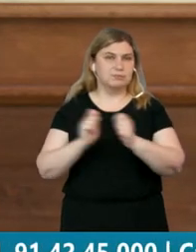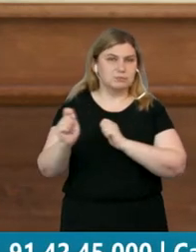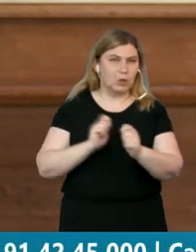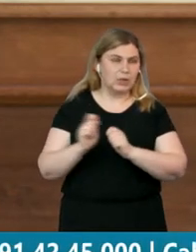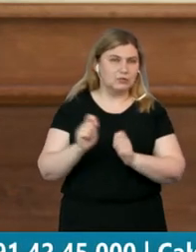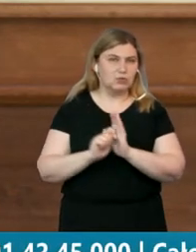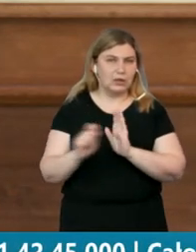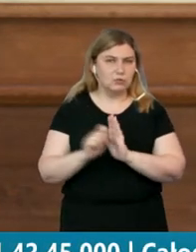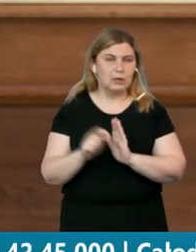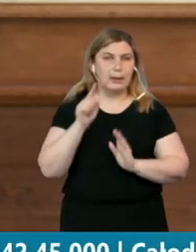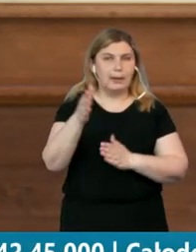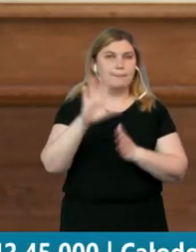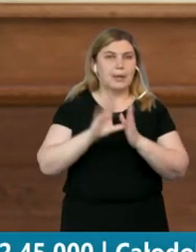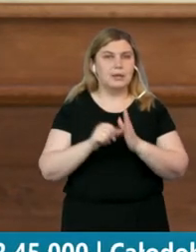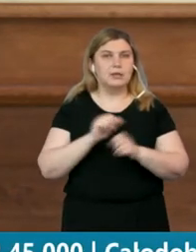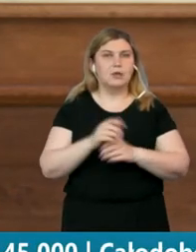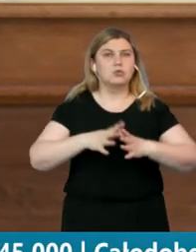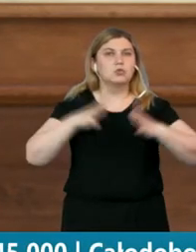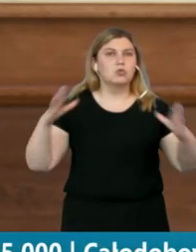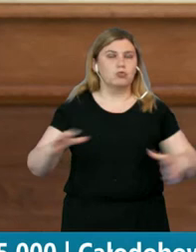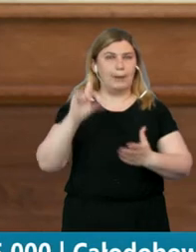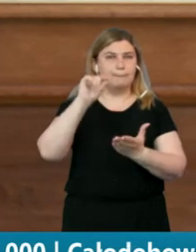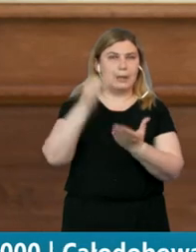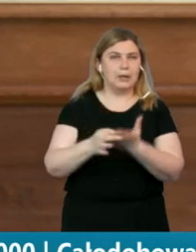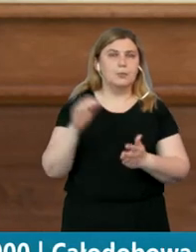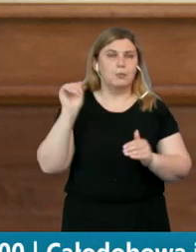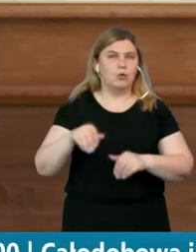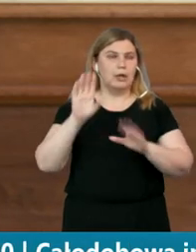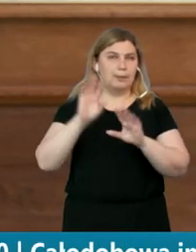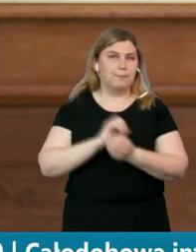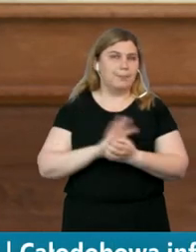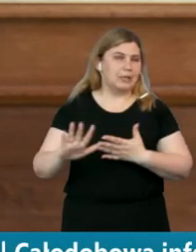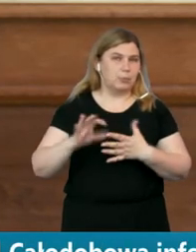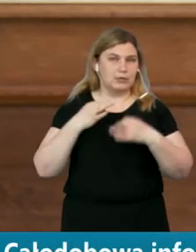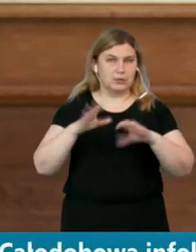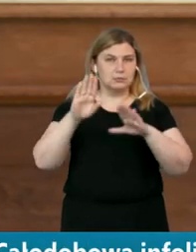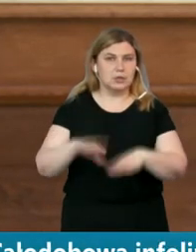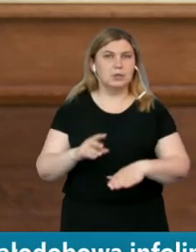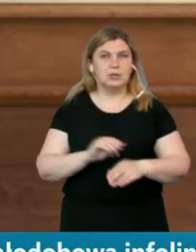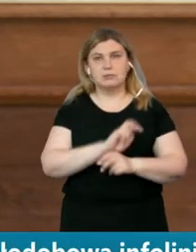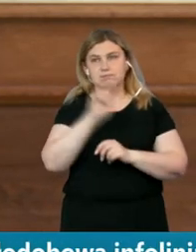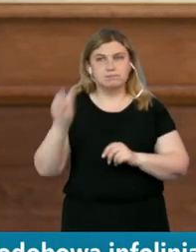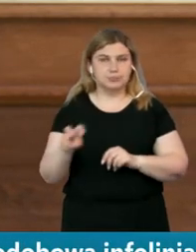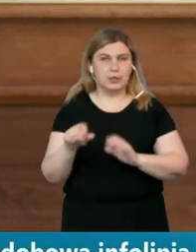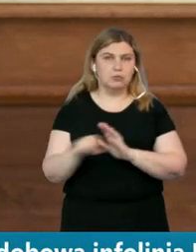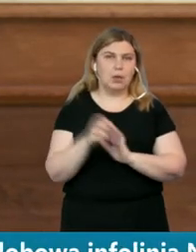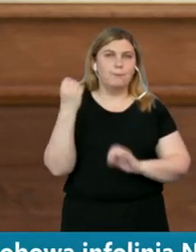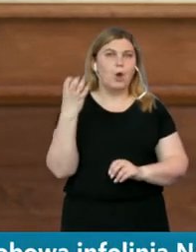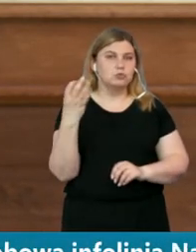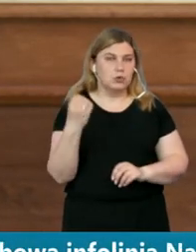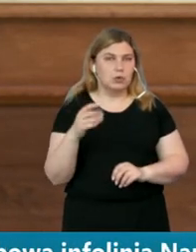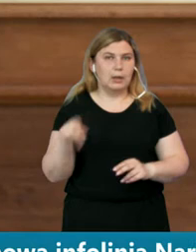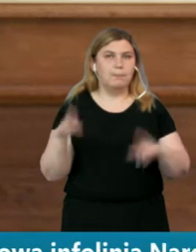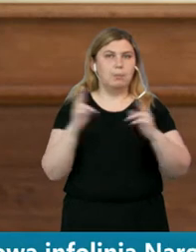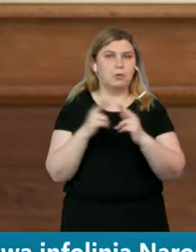części miasta. Jest spory parking, więc można zostawić bezpłatnie samochód i przesiąść się do pociągu. Takie porozumienie z